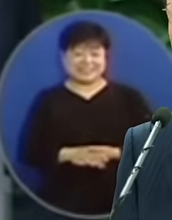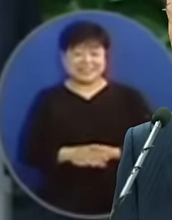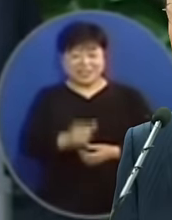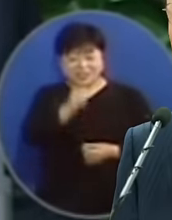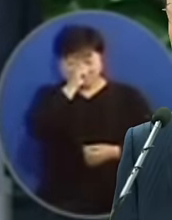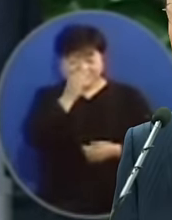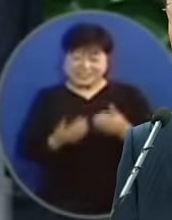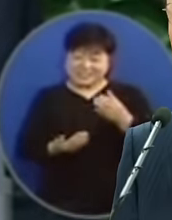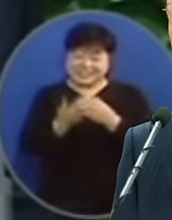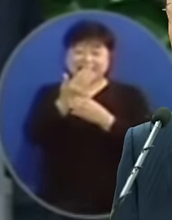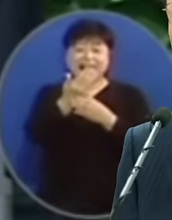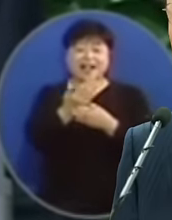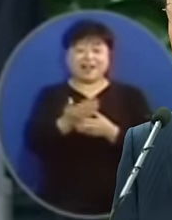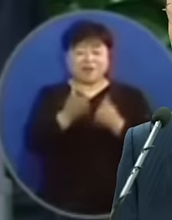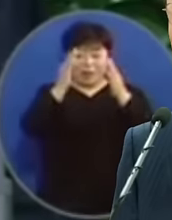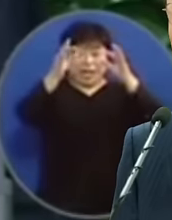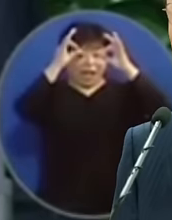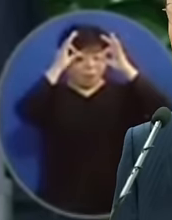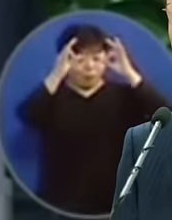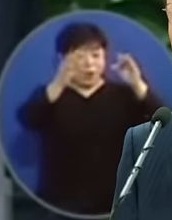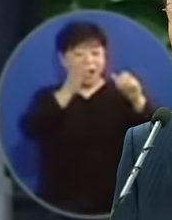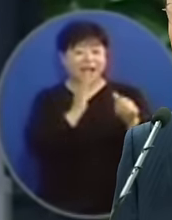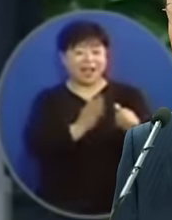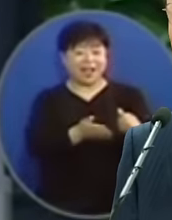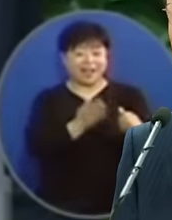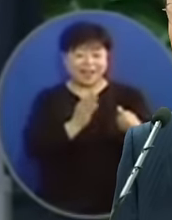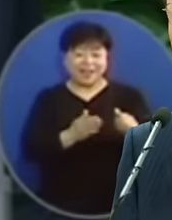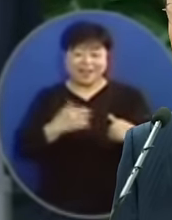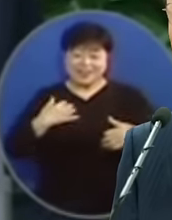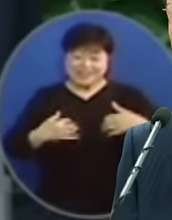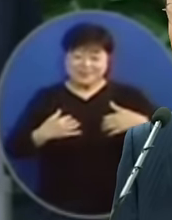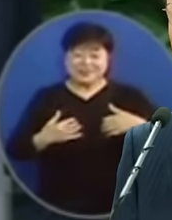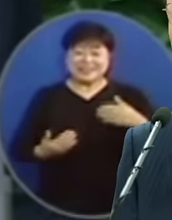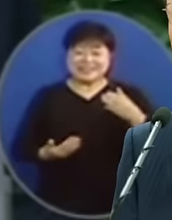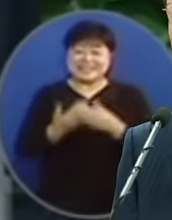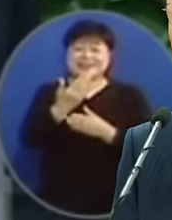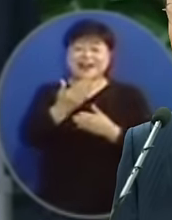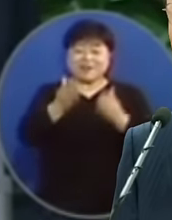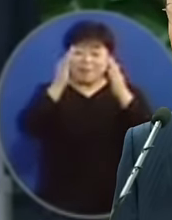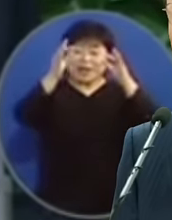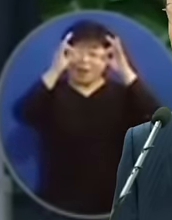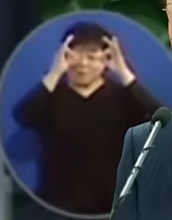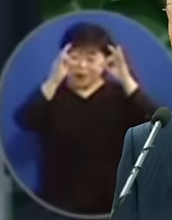좋은 일이 일어날 것을 바라보라. 기쁜 일이 일어날 것을 바라보라.